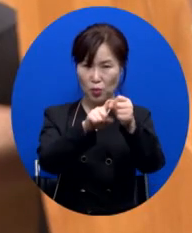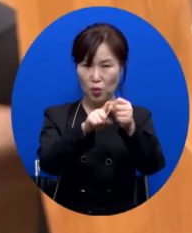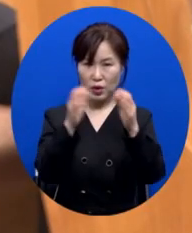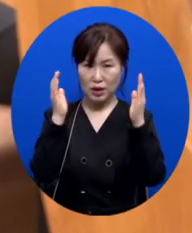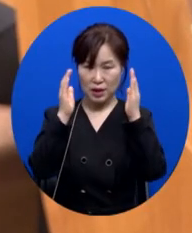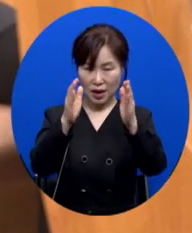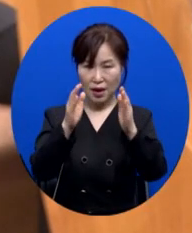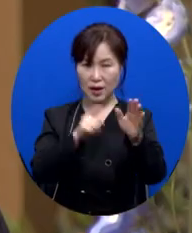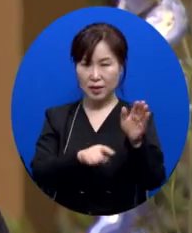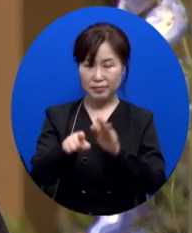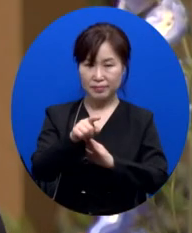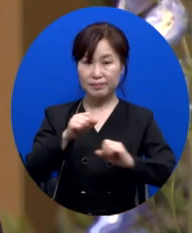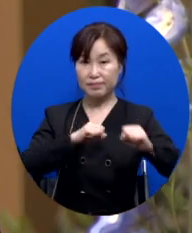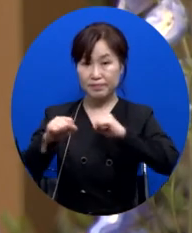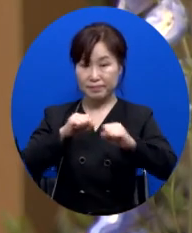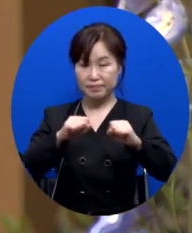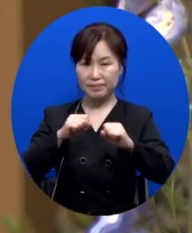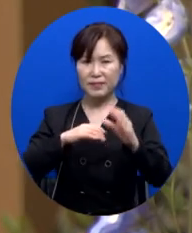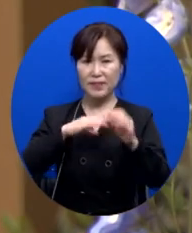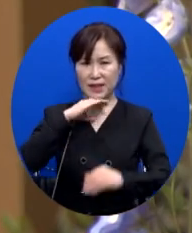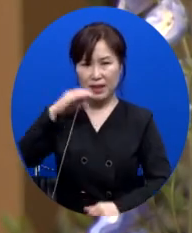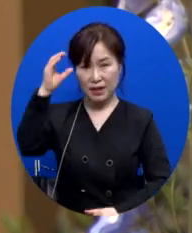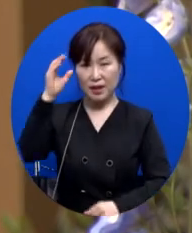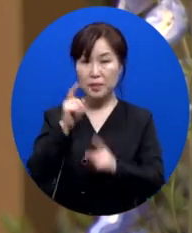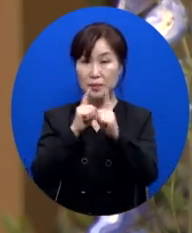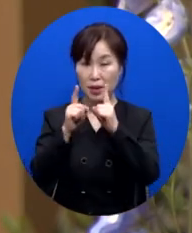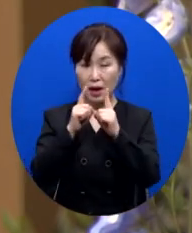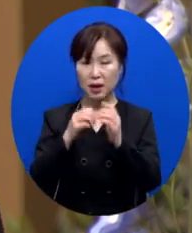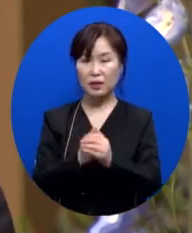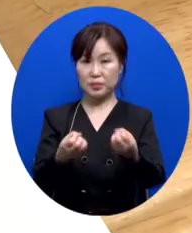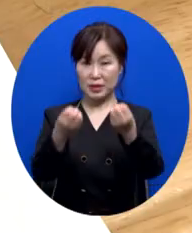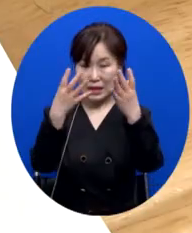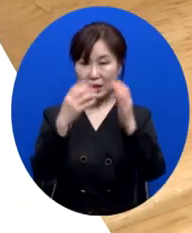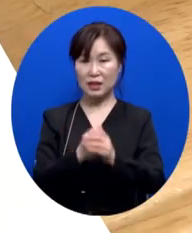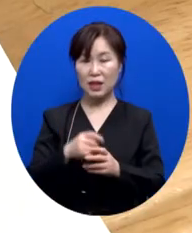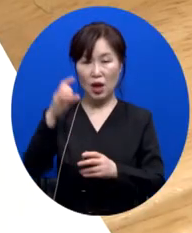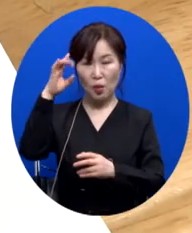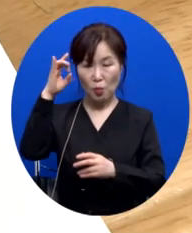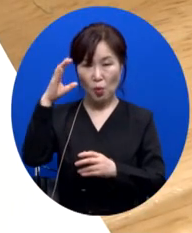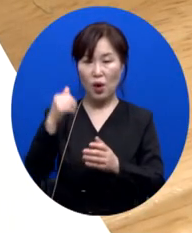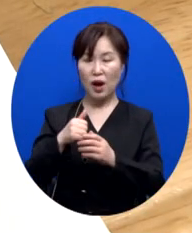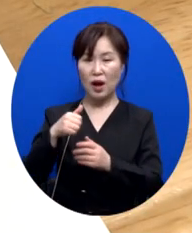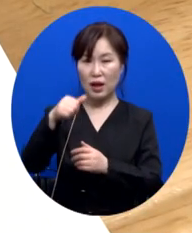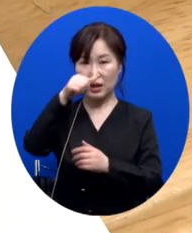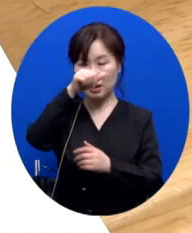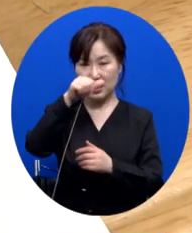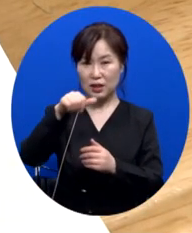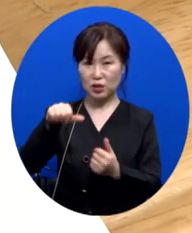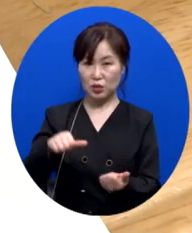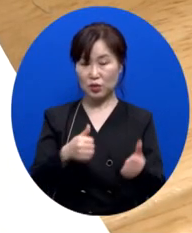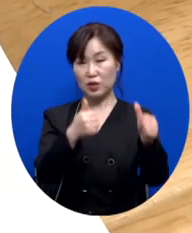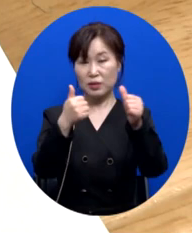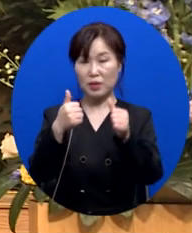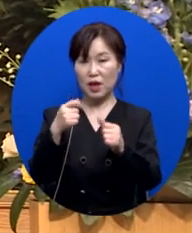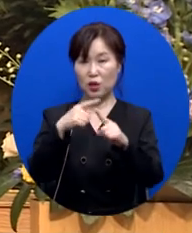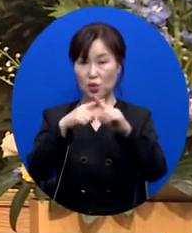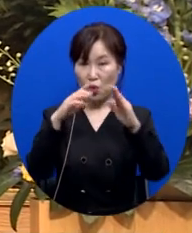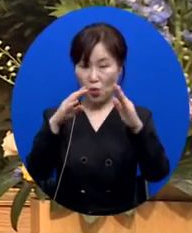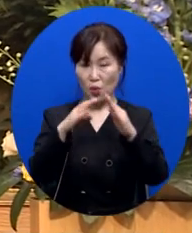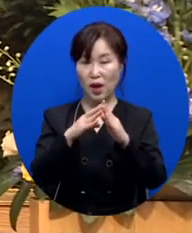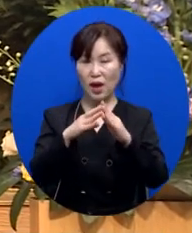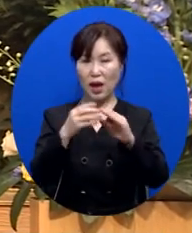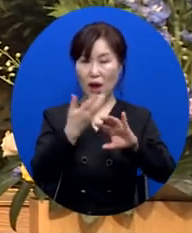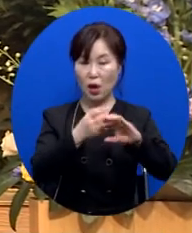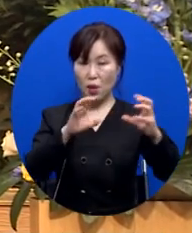것을 기대한다고 말했습니다 이어진 취임식에서 는 포항 중앙 침례교회 김중식 목사가 기독교 한국 침례회 뵈